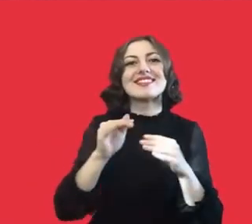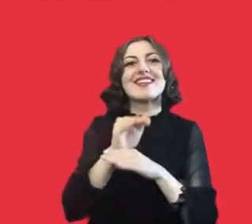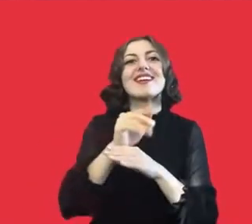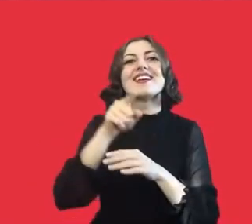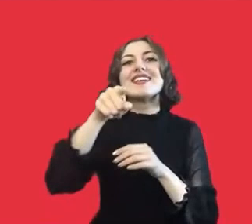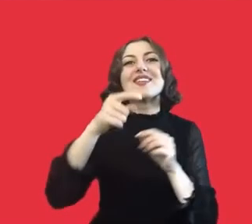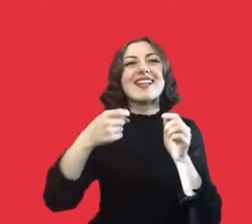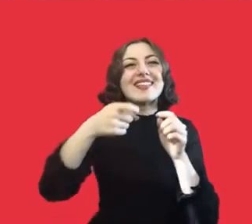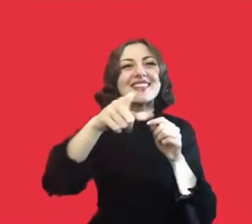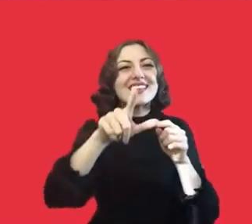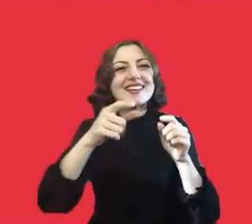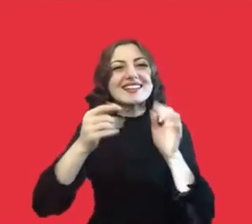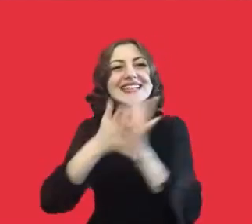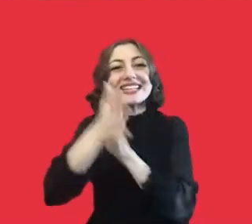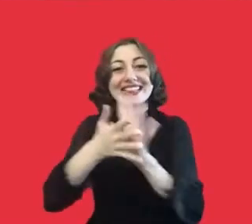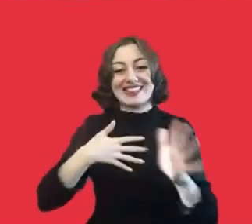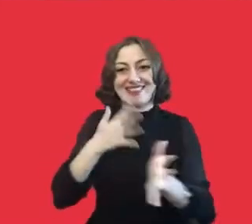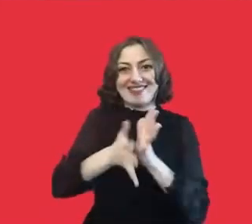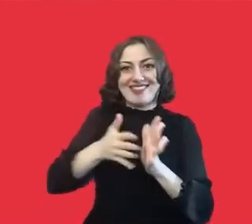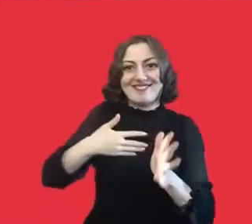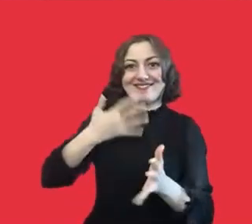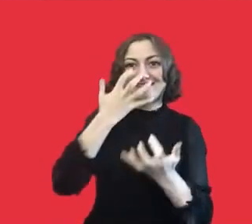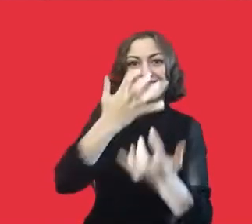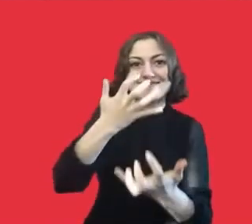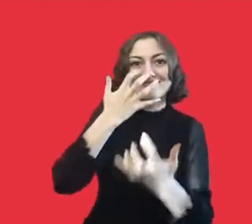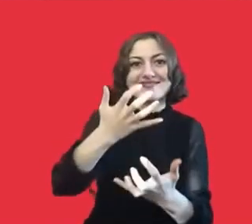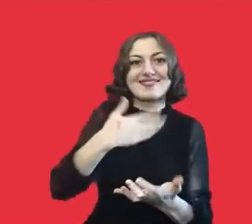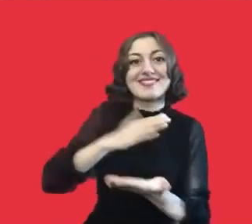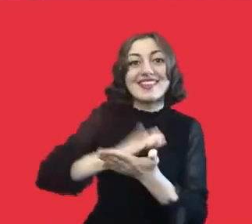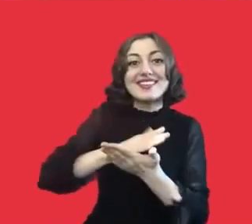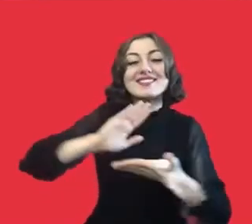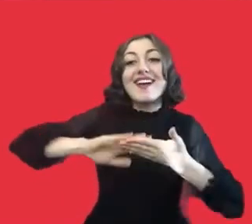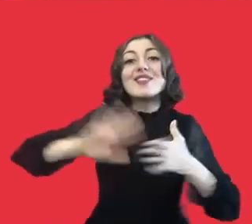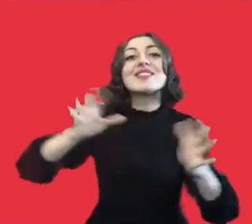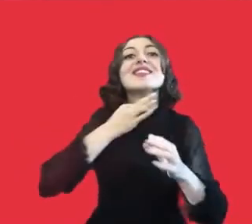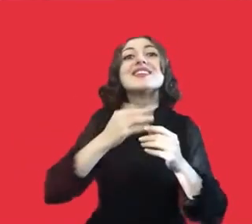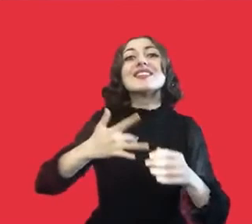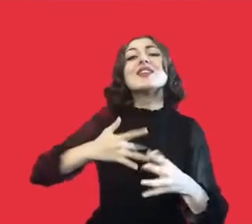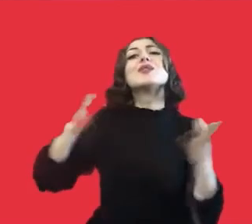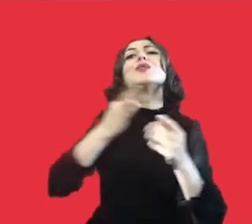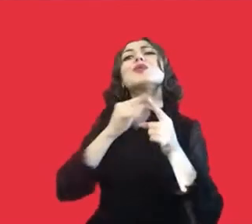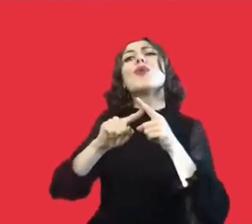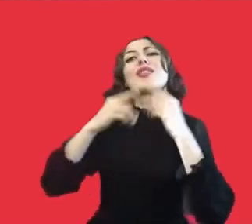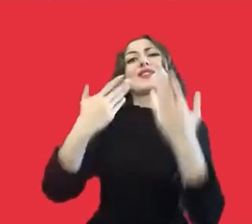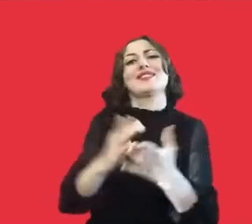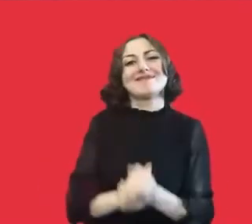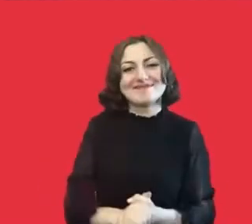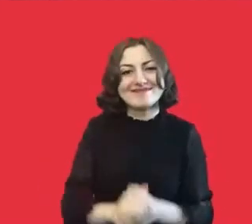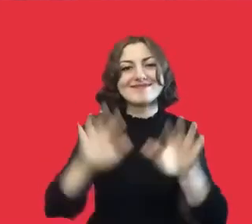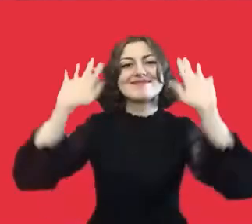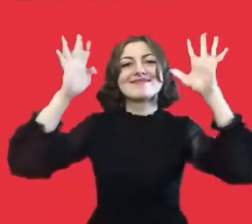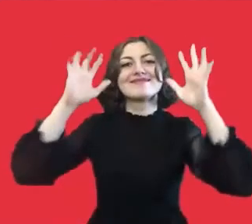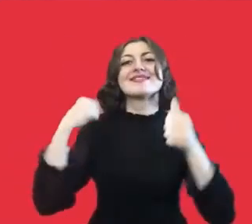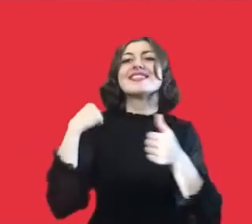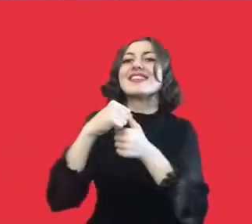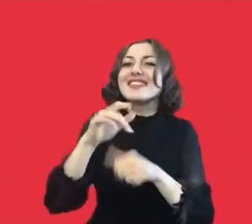olan sevgili işaret dilini bizlere burada sunan arkadaşımıza, gönlümüze çok teşekkür ediyorum. Tekrar vaktiniz için sağ olun